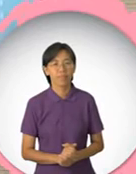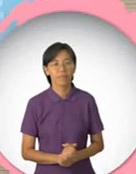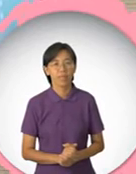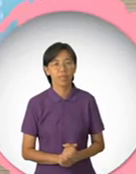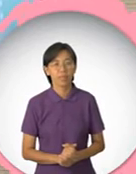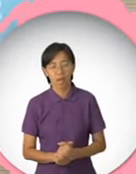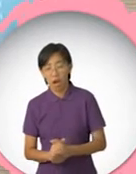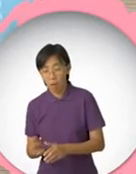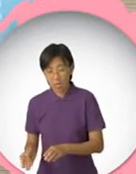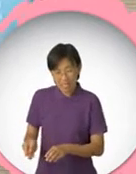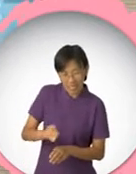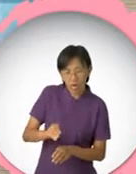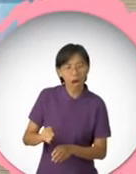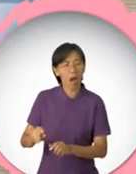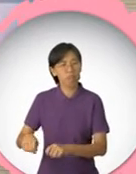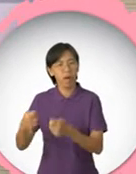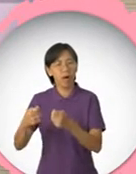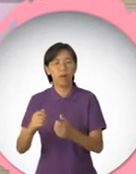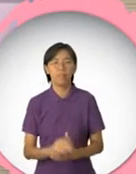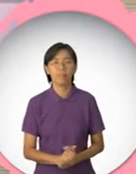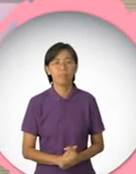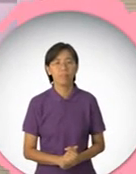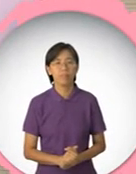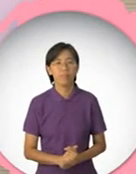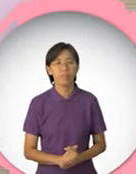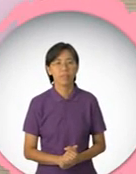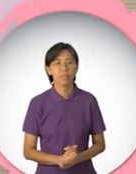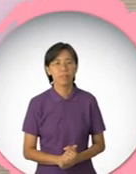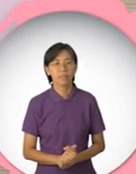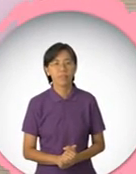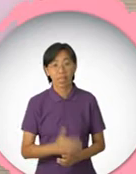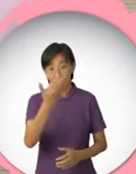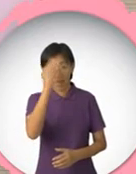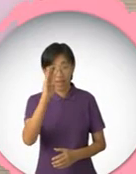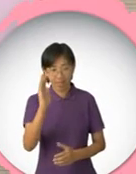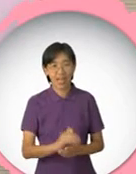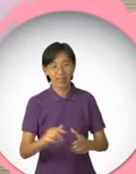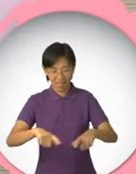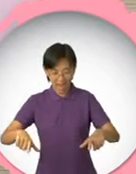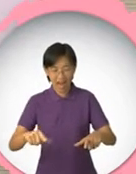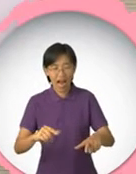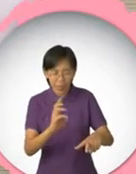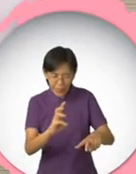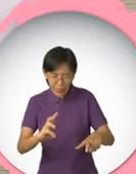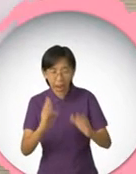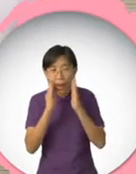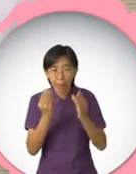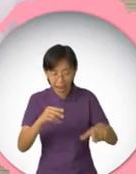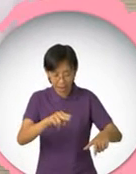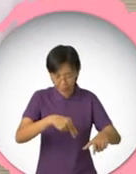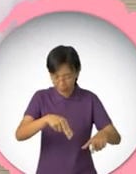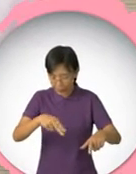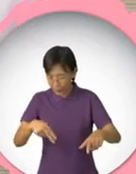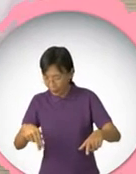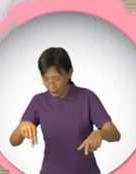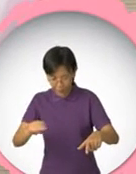ได้นะคะจากนั้นเราก็จะพับทบ3เวลาเราพับทบ3เนี่ยอย่าลืมว่าต้องปัดแป้งนวลออกก่อนพับทบ3หมายความว่าเรา